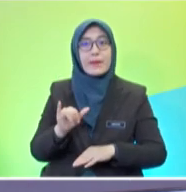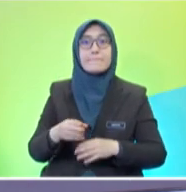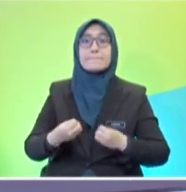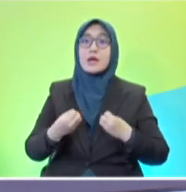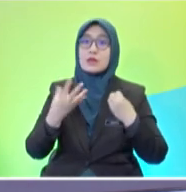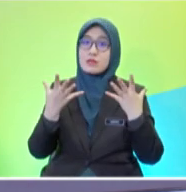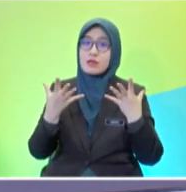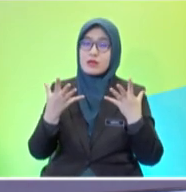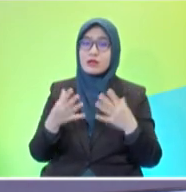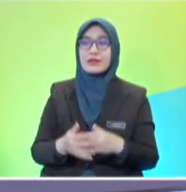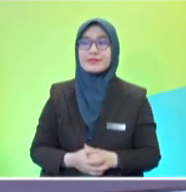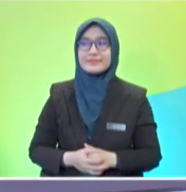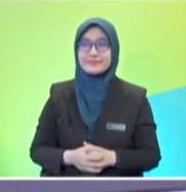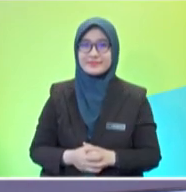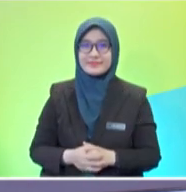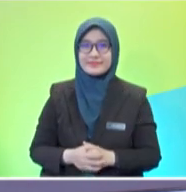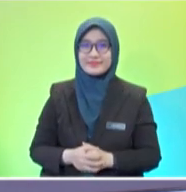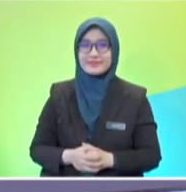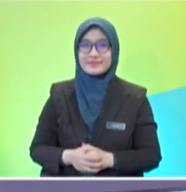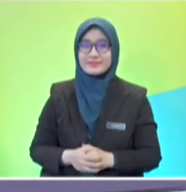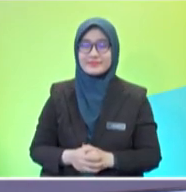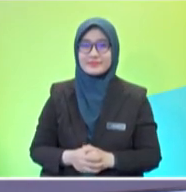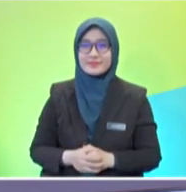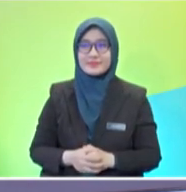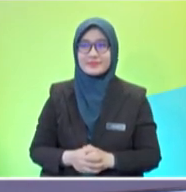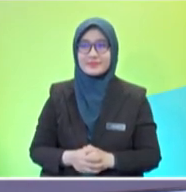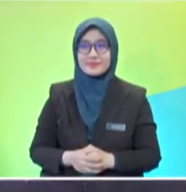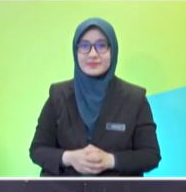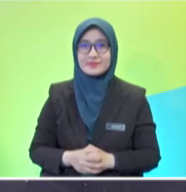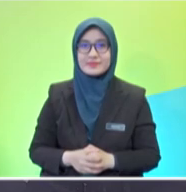turunkan ini kita lihat